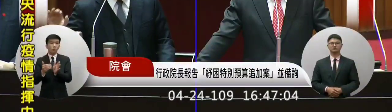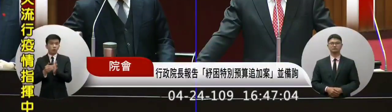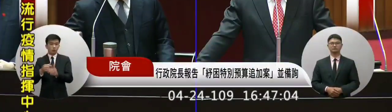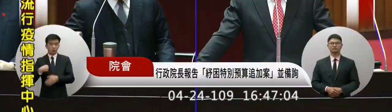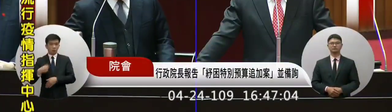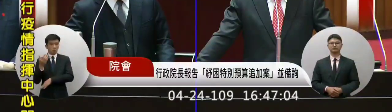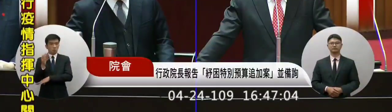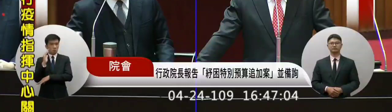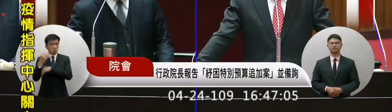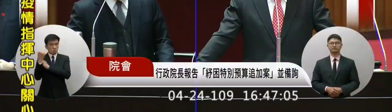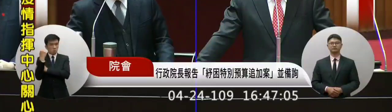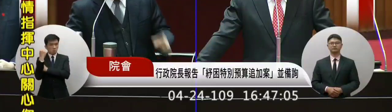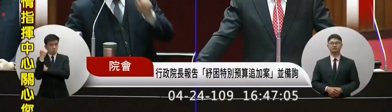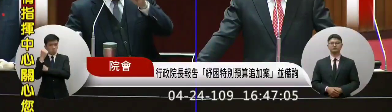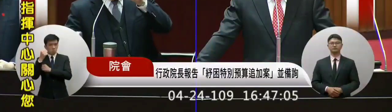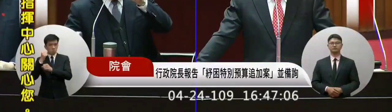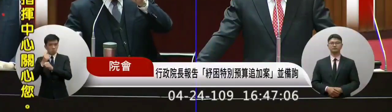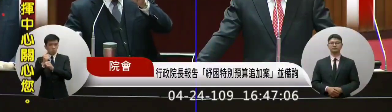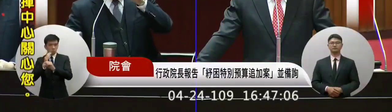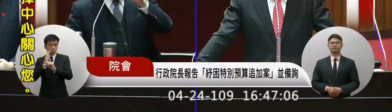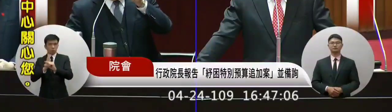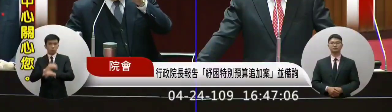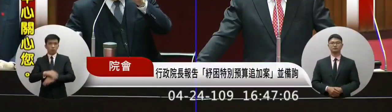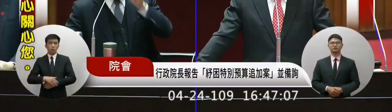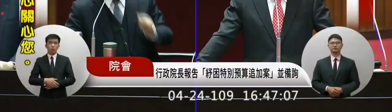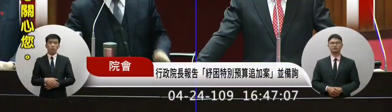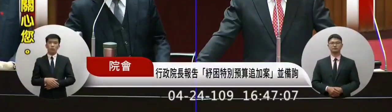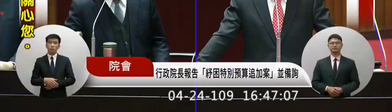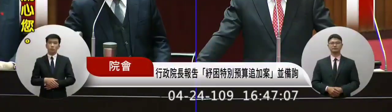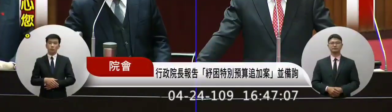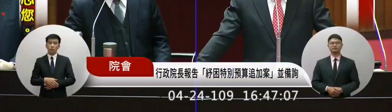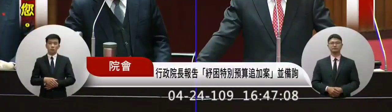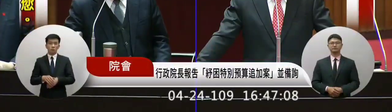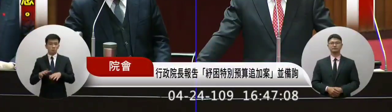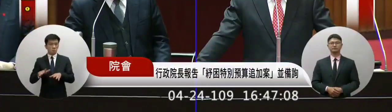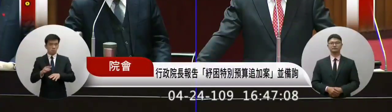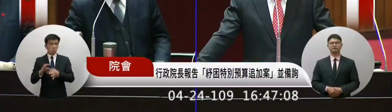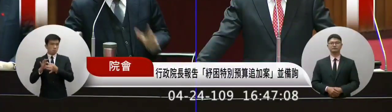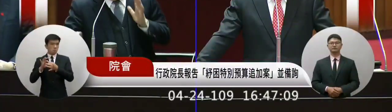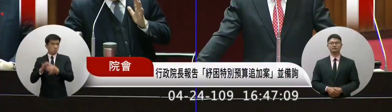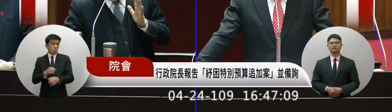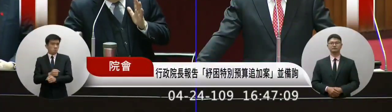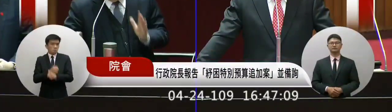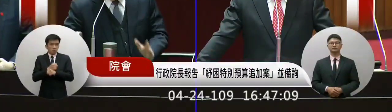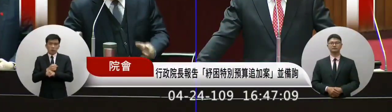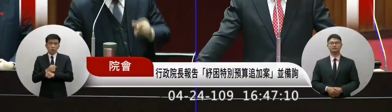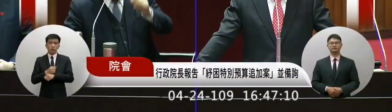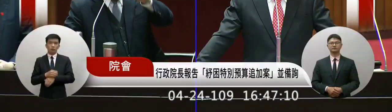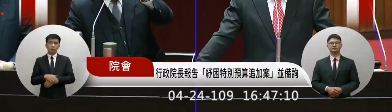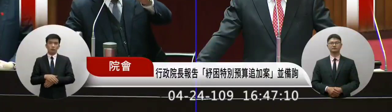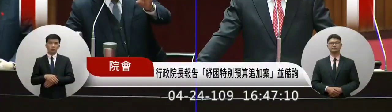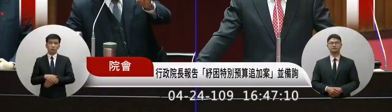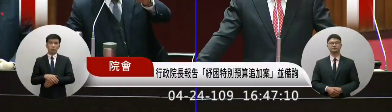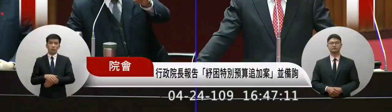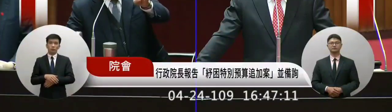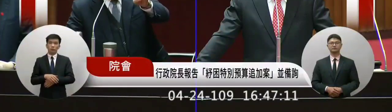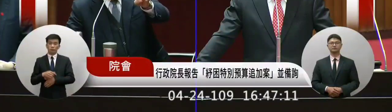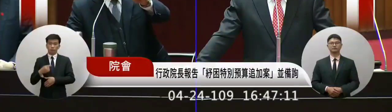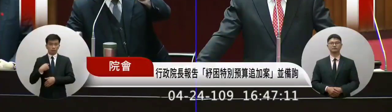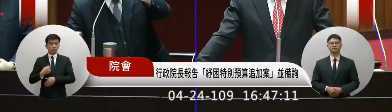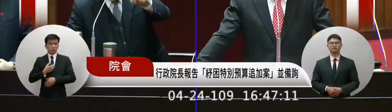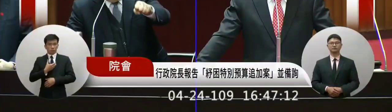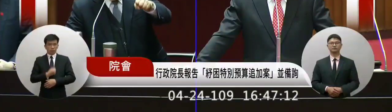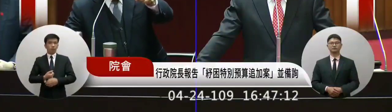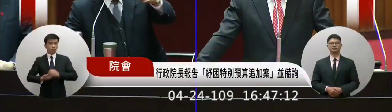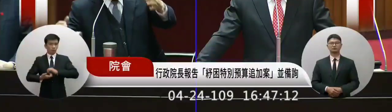常努力往这一方面在走，所以真的一点都不敢掉以轻心，所以我们一定会往这